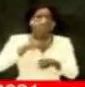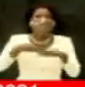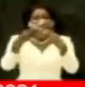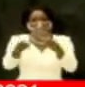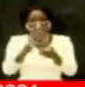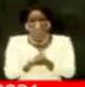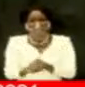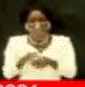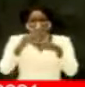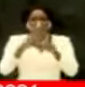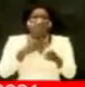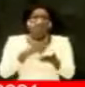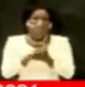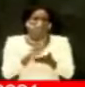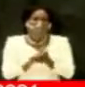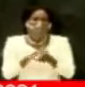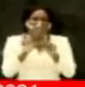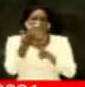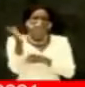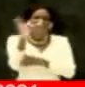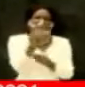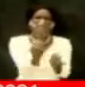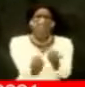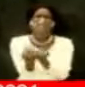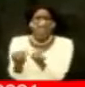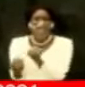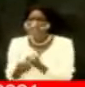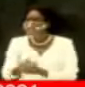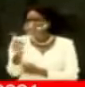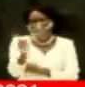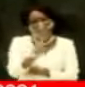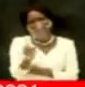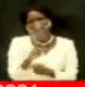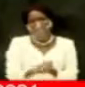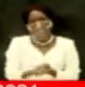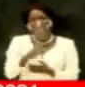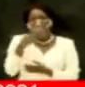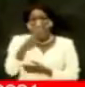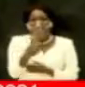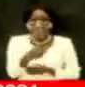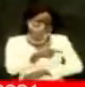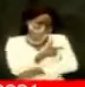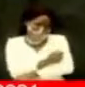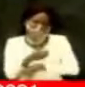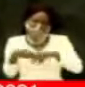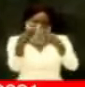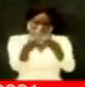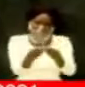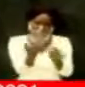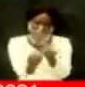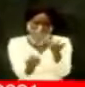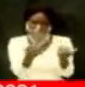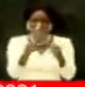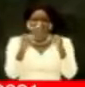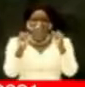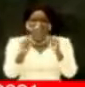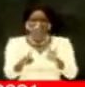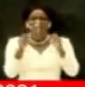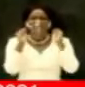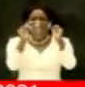tiziyambira zaka 18 nde chonde ten tisatireni zimenezo ngati muli mzaka 20 apapa si nthawi yanu ayi